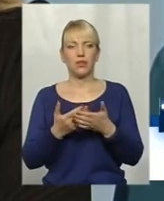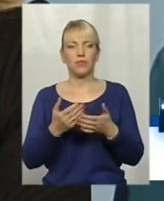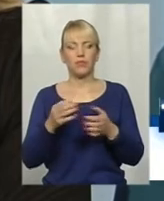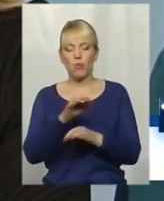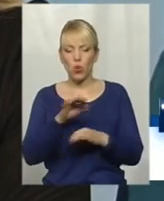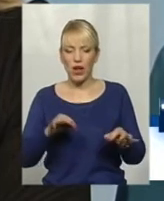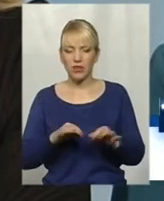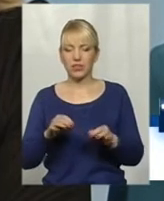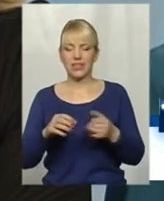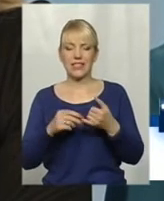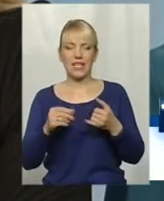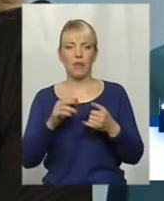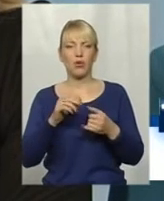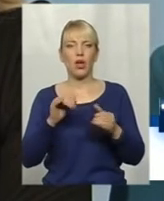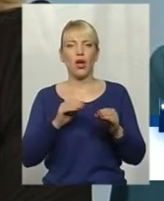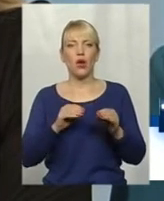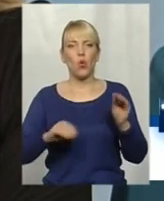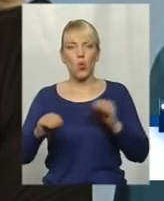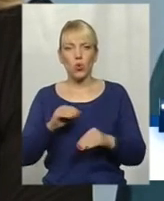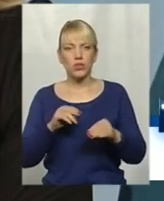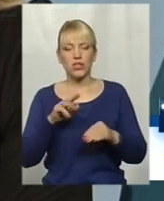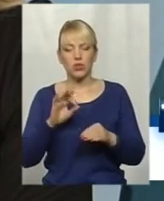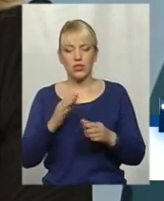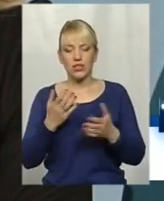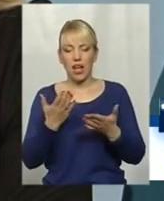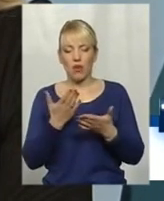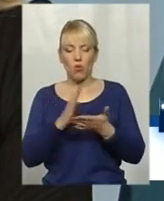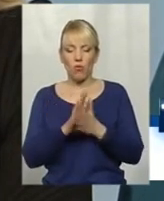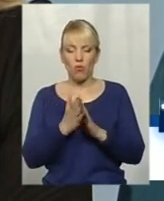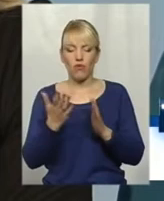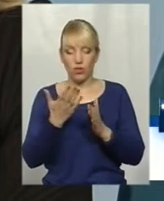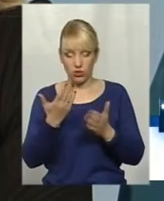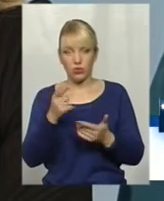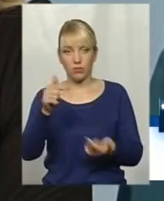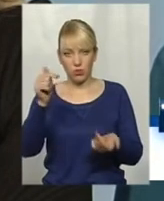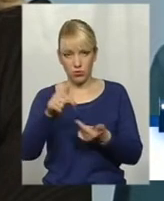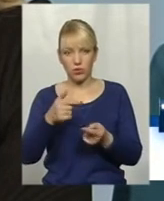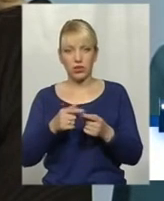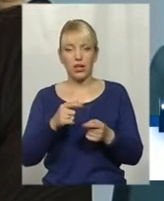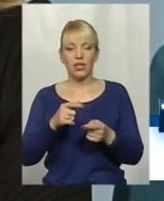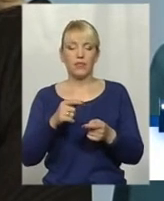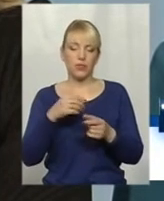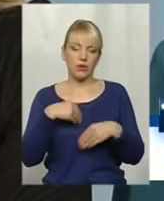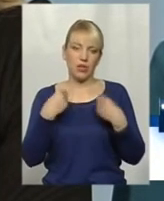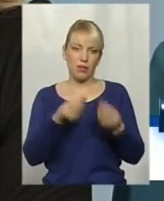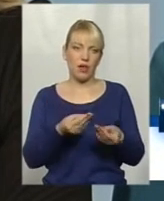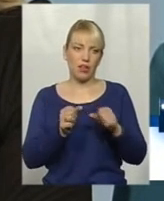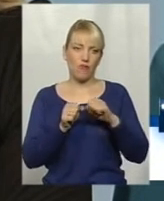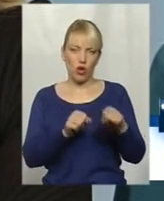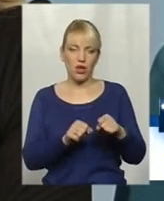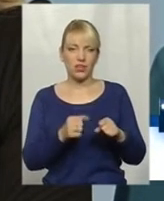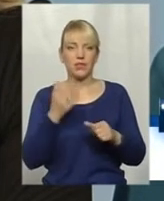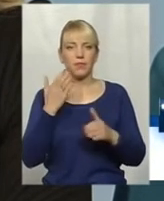проекту землеустрою, тоді, звичайно, за умови, що людина належить до якоїсь категорії, ми призначаємо їй адвоката.